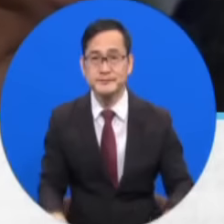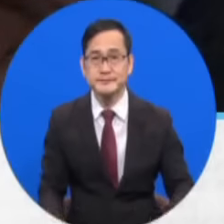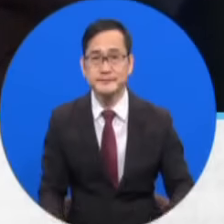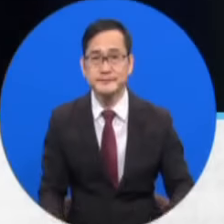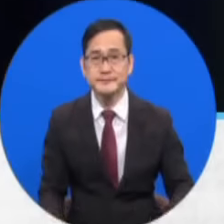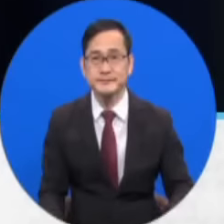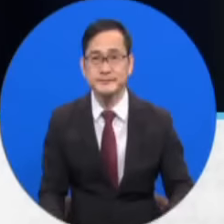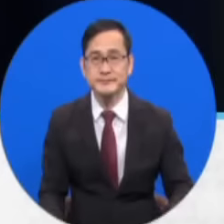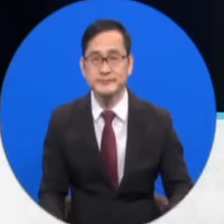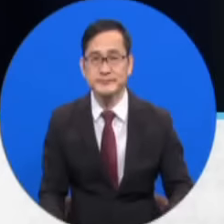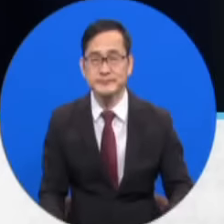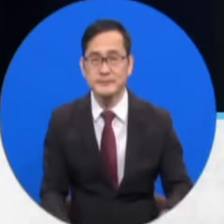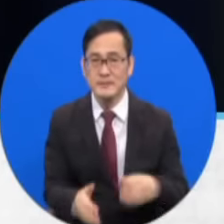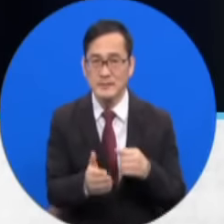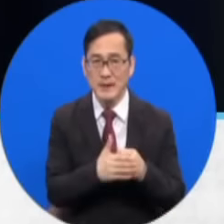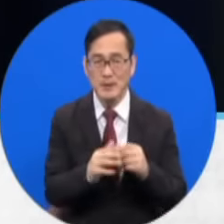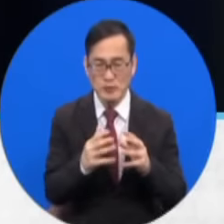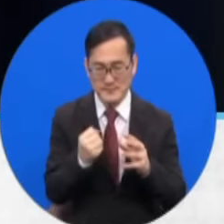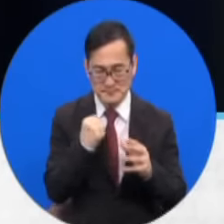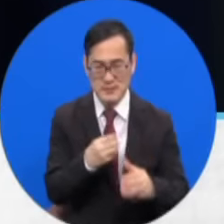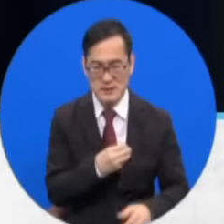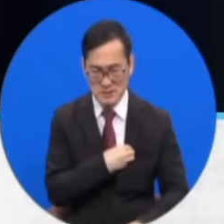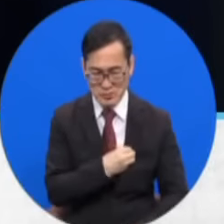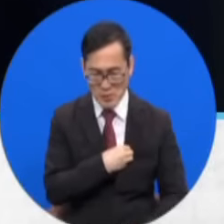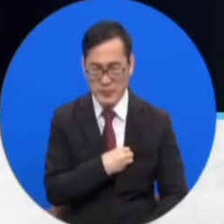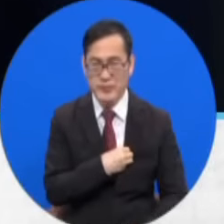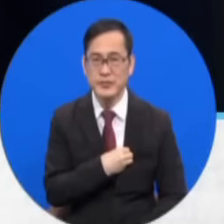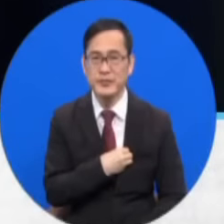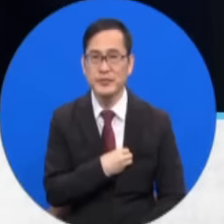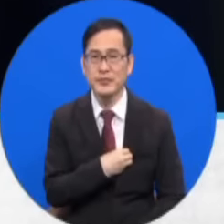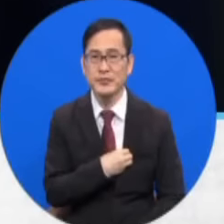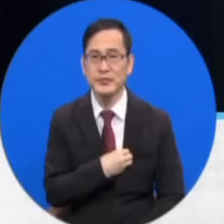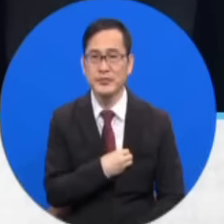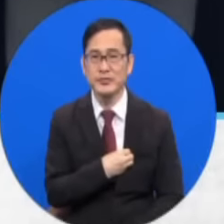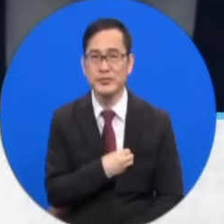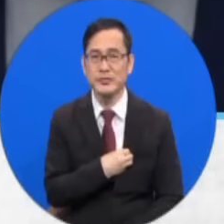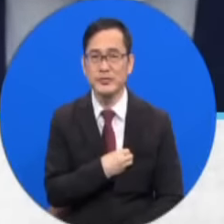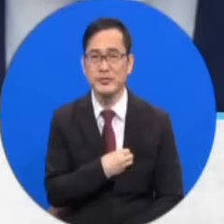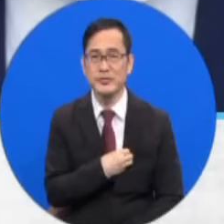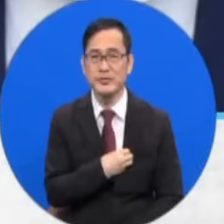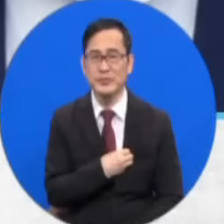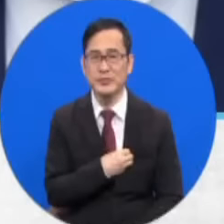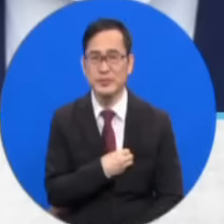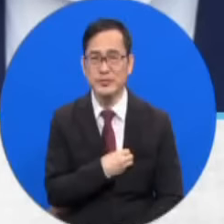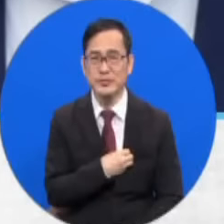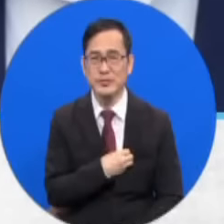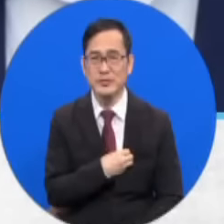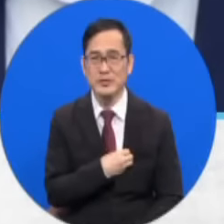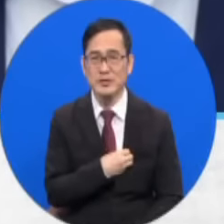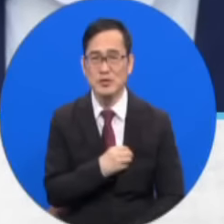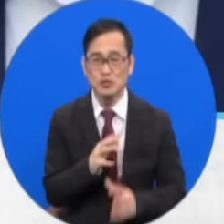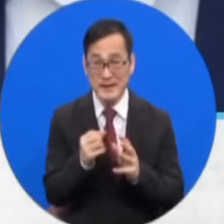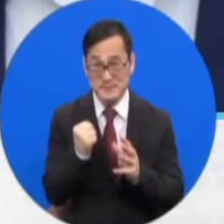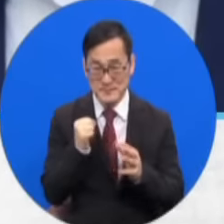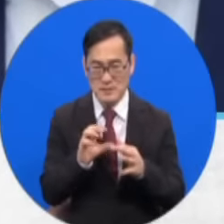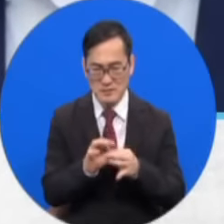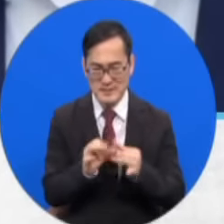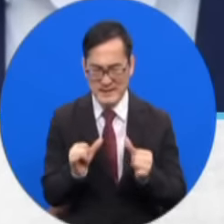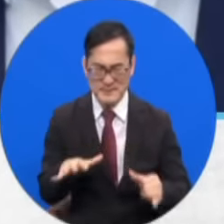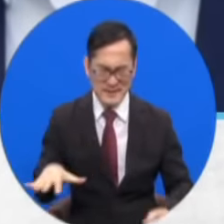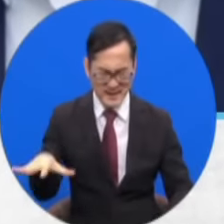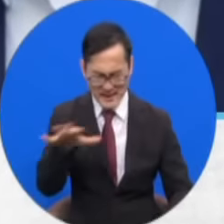우리 당원들도 그렇고 또 이건 친유 비윤 따지지 않고 모두가 다 그렇게 공이 인식하고 있다 저는 이렇게